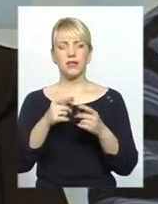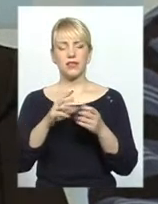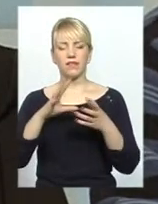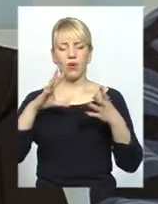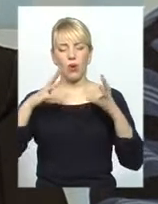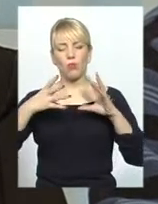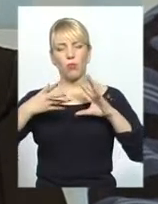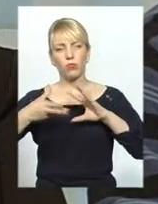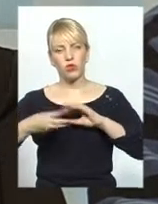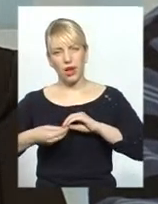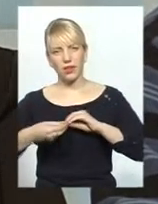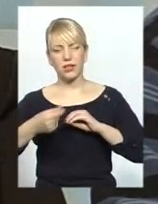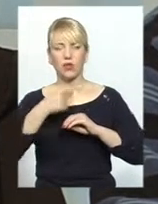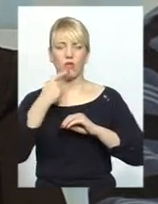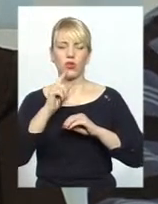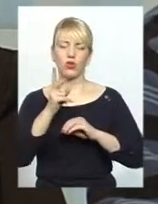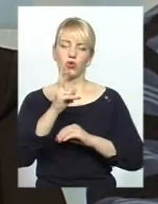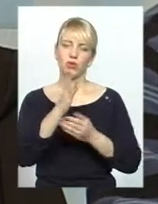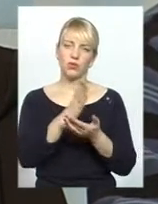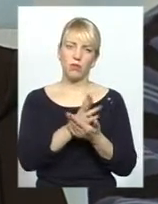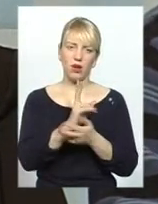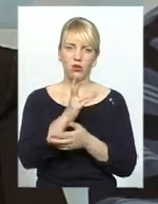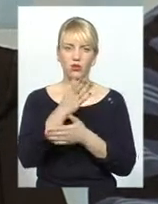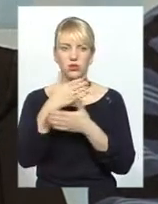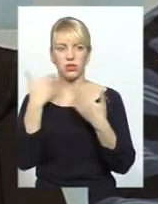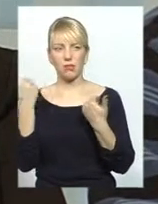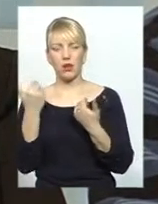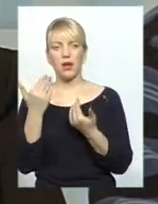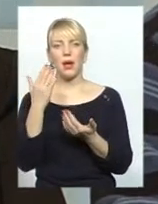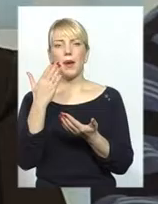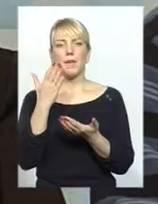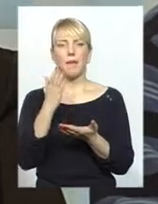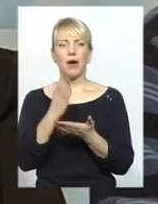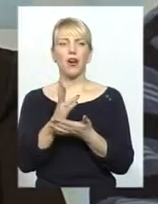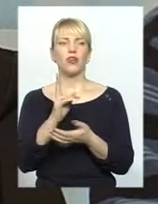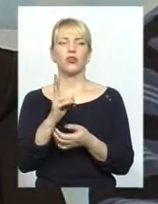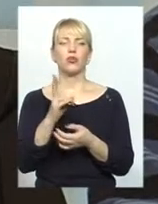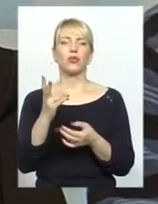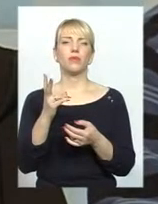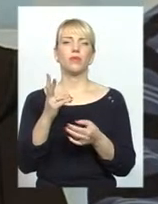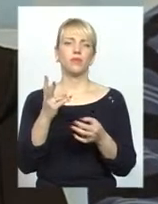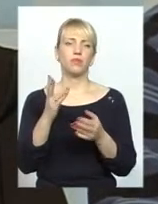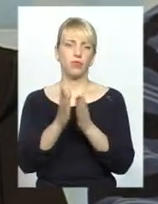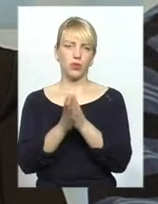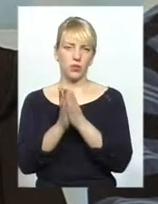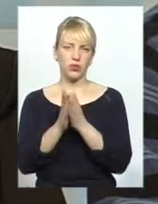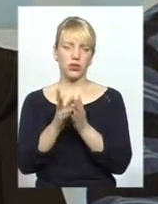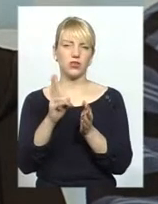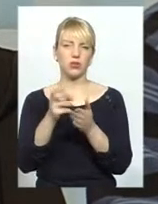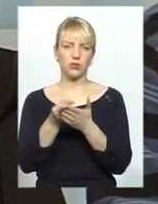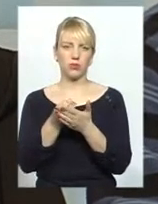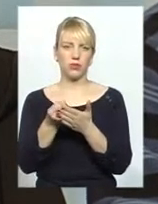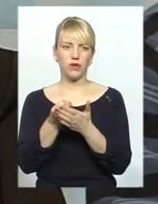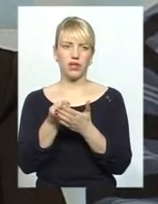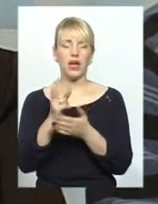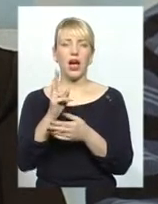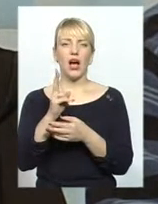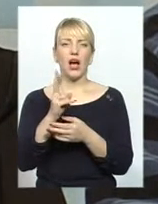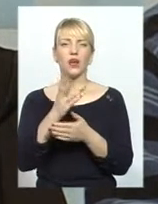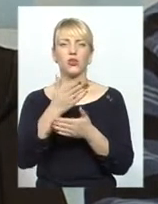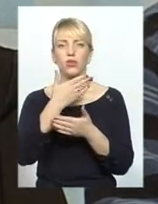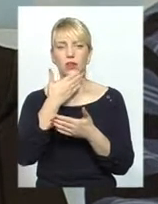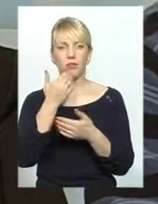треба говорити, що хтось має, а хтось не має. Мають ті, які повинні, щоб мали, а ті, які не мають, значить вони того не хочуть